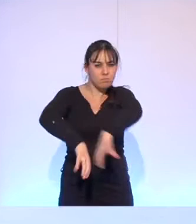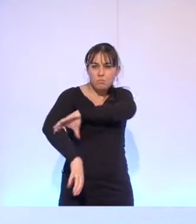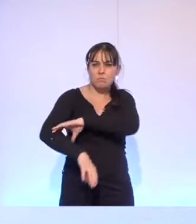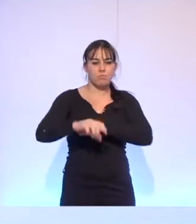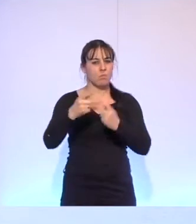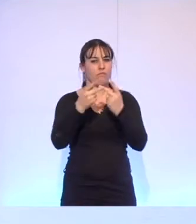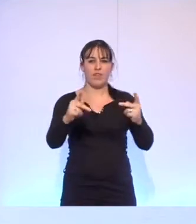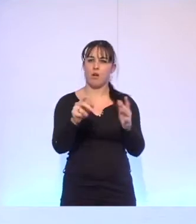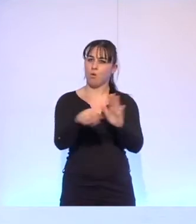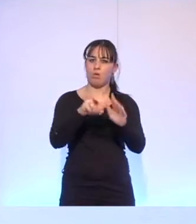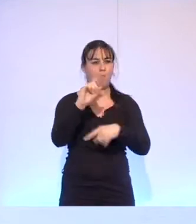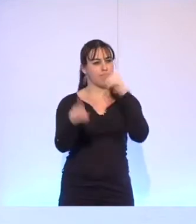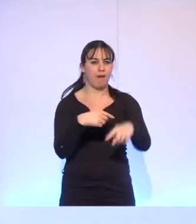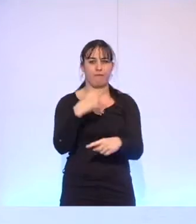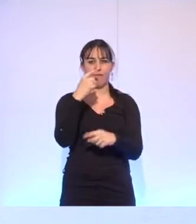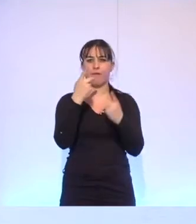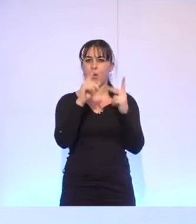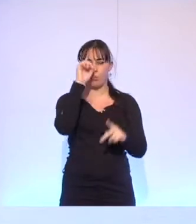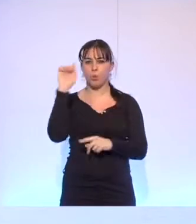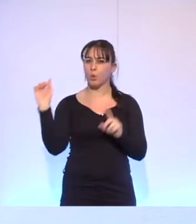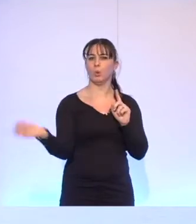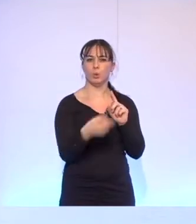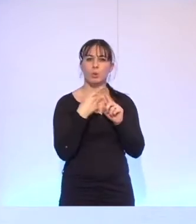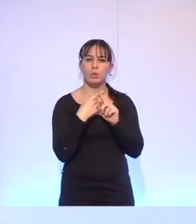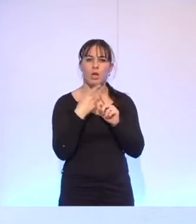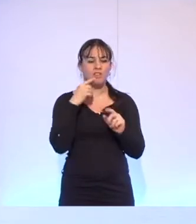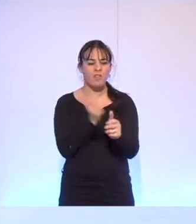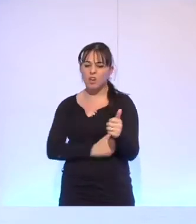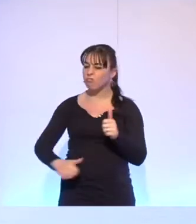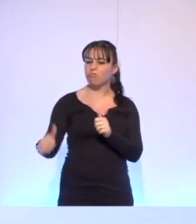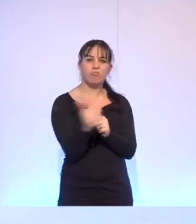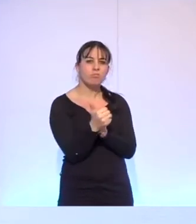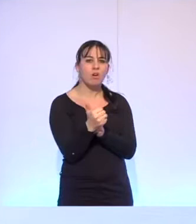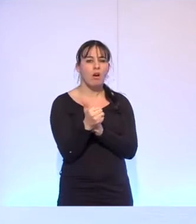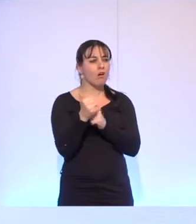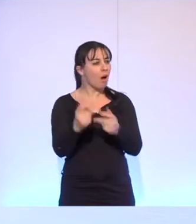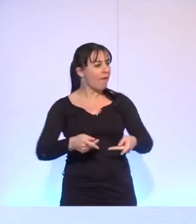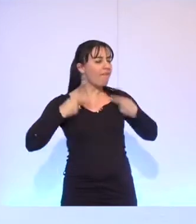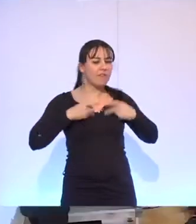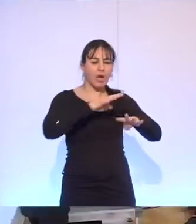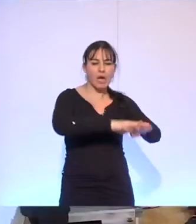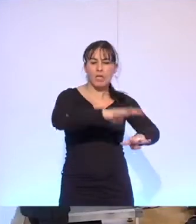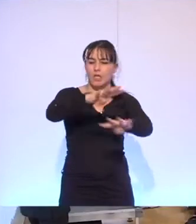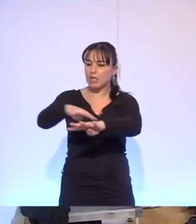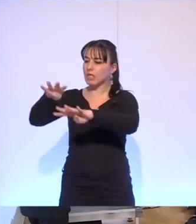ville pour tous, une ville qui prend un temps d'avance, une ville où il fait bon vivre dans chaque quartier.